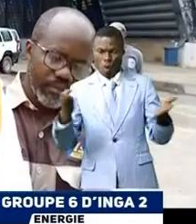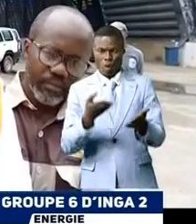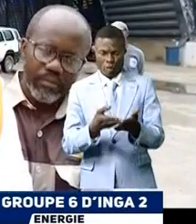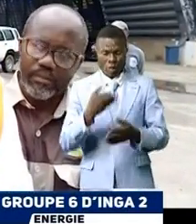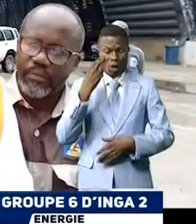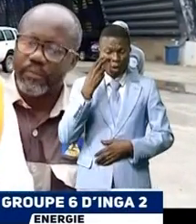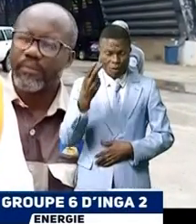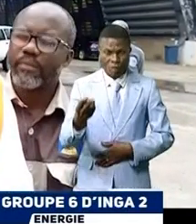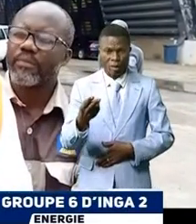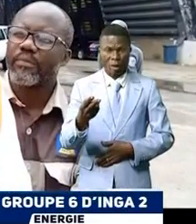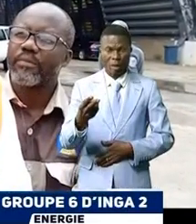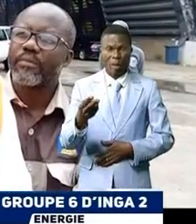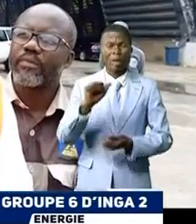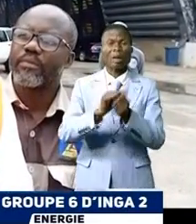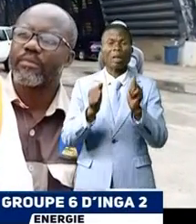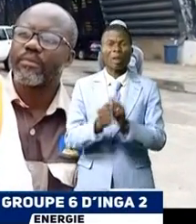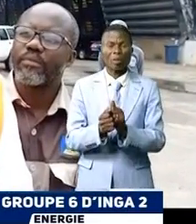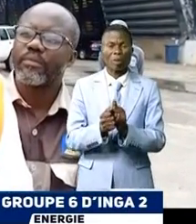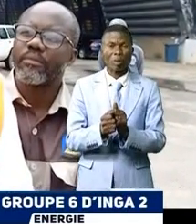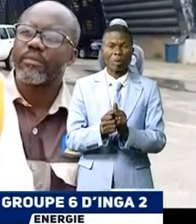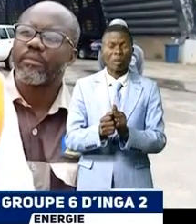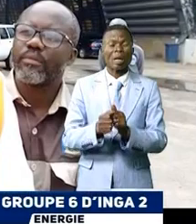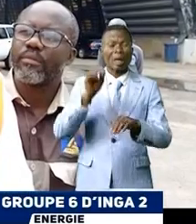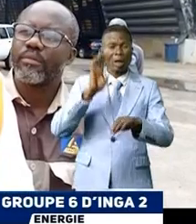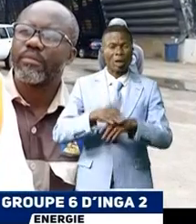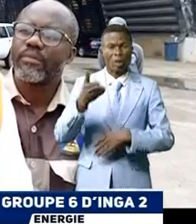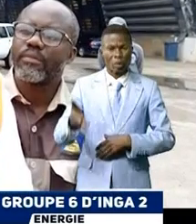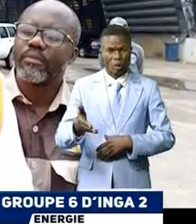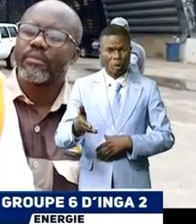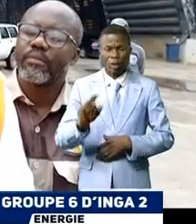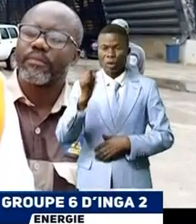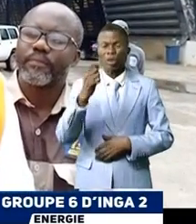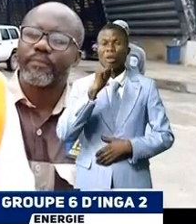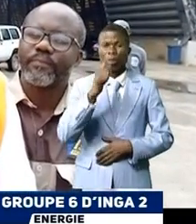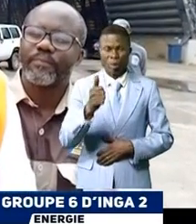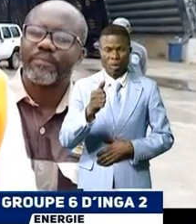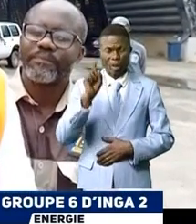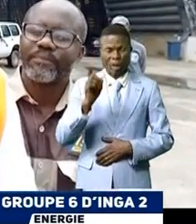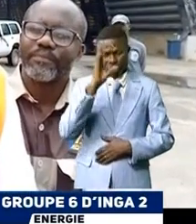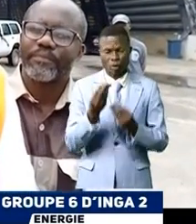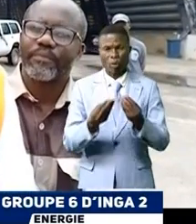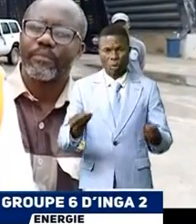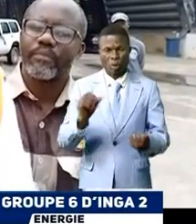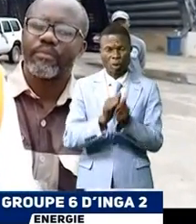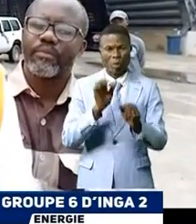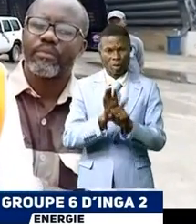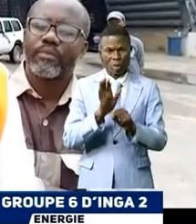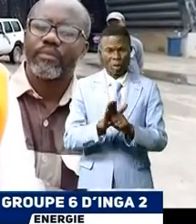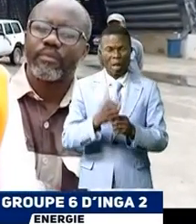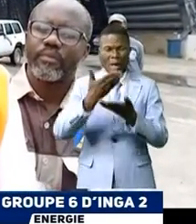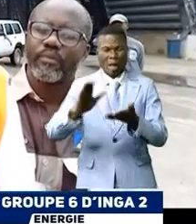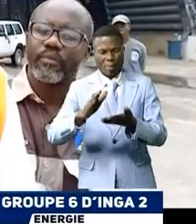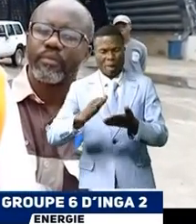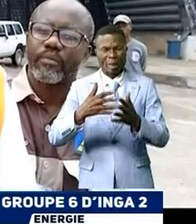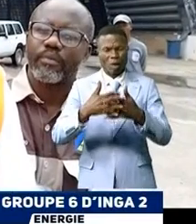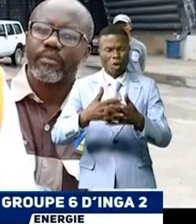rendu compte que les problèmes qui étaient circonscrits là n'étaient pas les seuls qu'il fallait résoudre. Tandis qu'une autre pièce qu'on